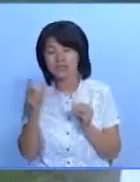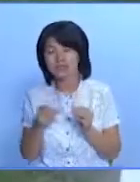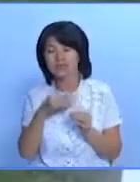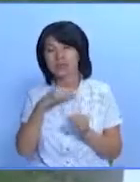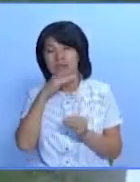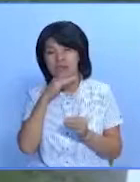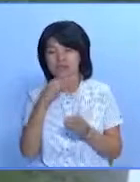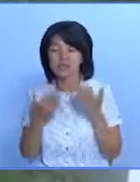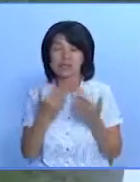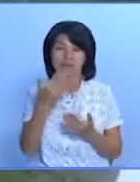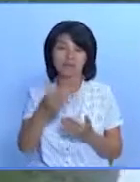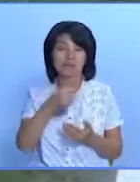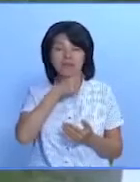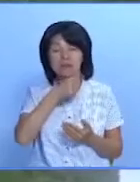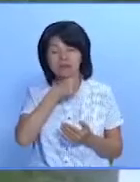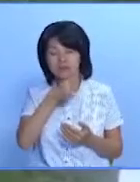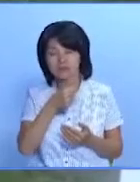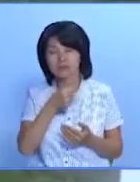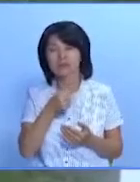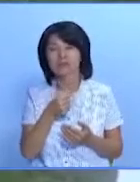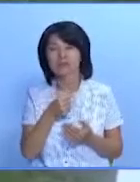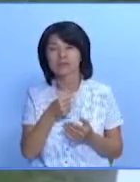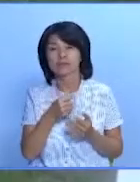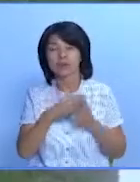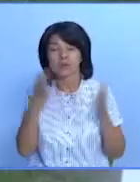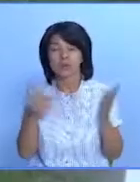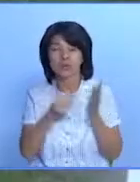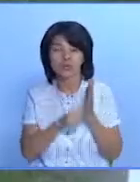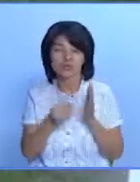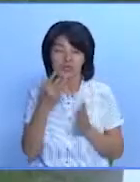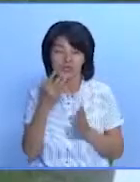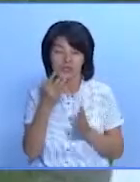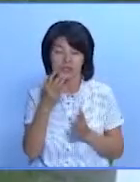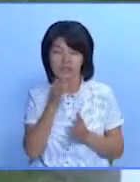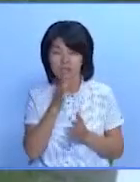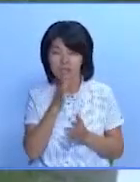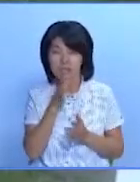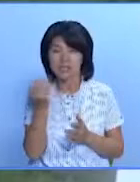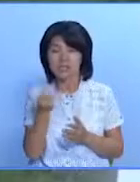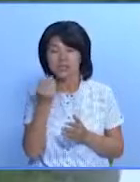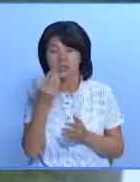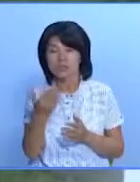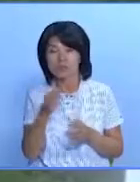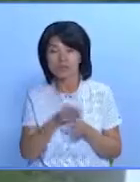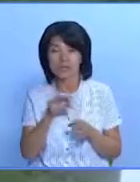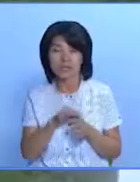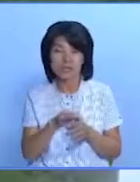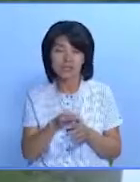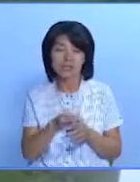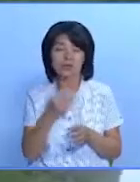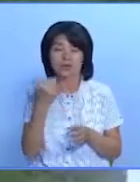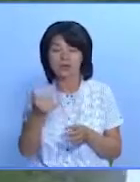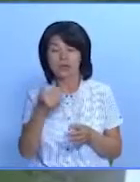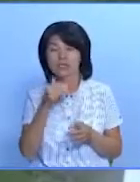пожилой возраст и если у вас возраст больше 60 лет и плюс к этому вы болеете допустим да у вас